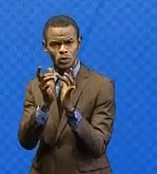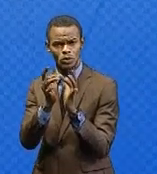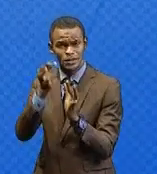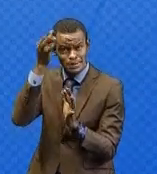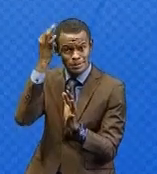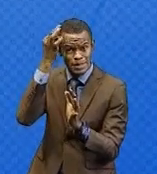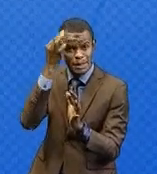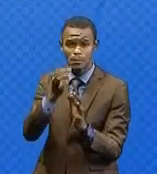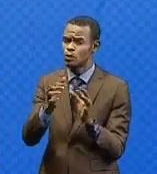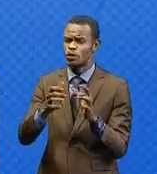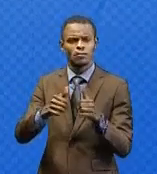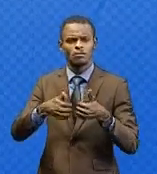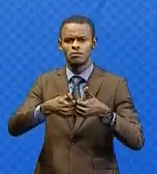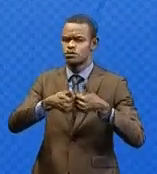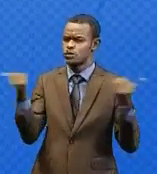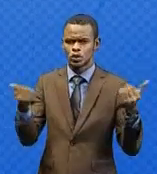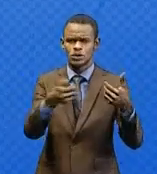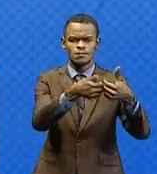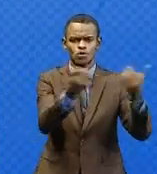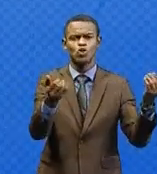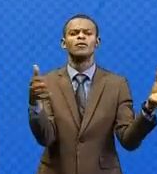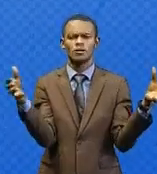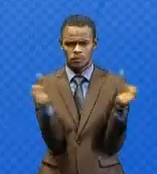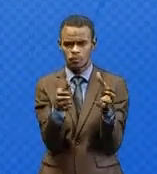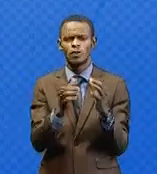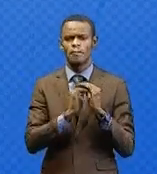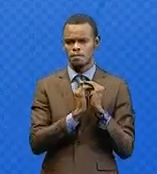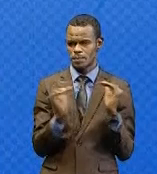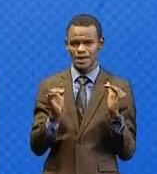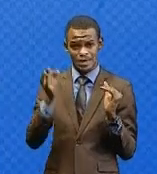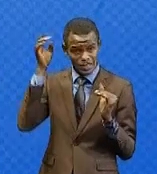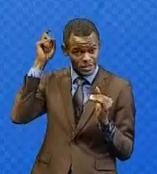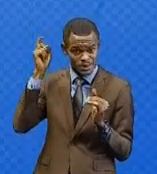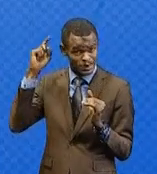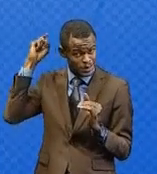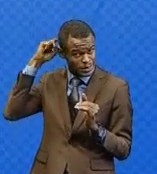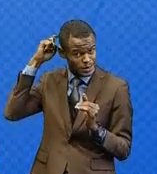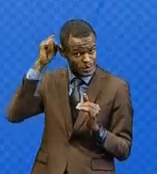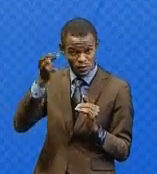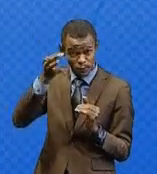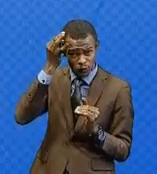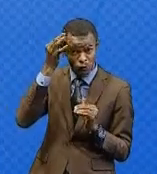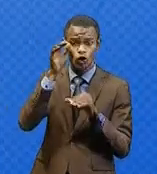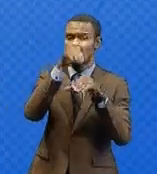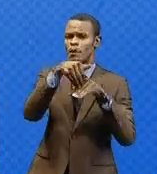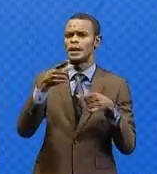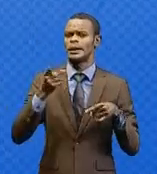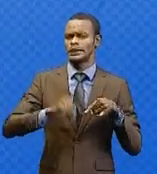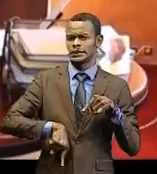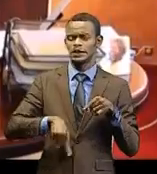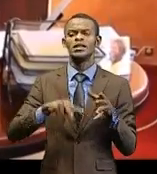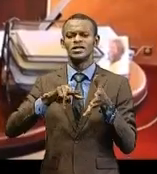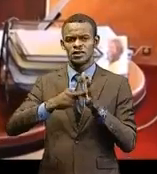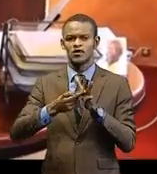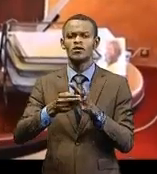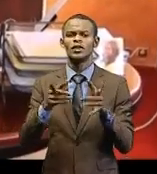en harmonie avec les autres communautés. Aussi, des appels vibrants sont lancés aux leaders communautaires